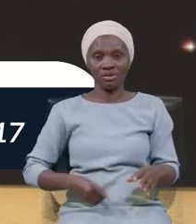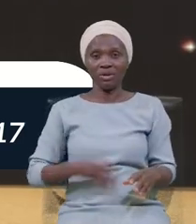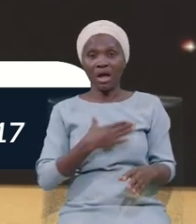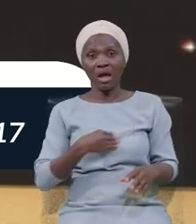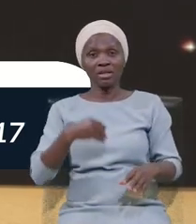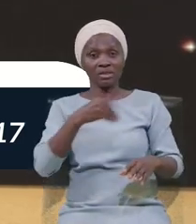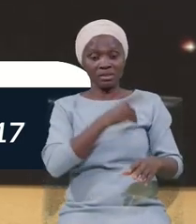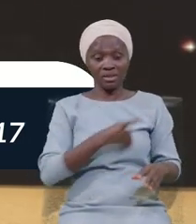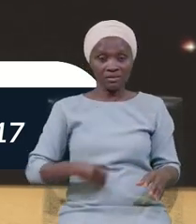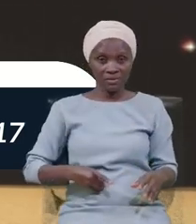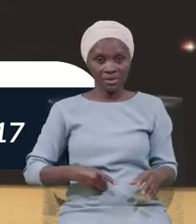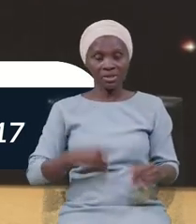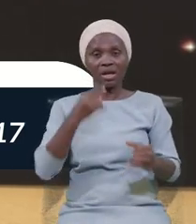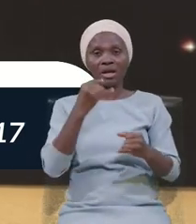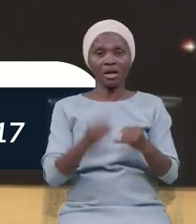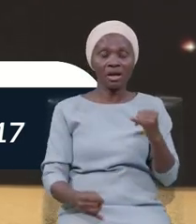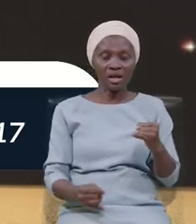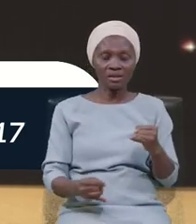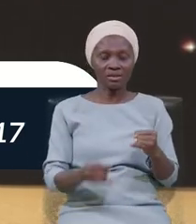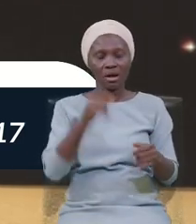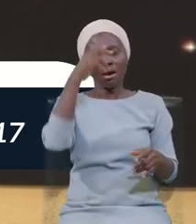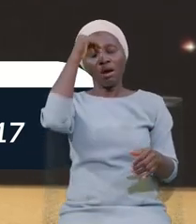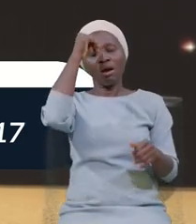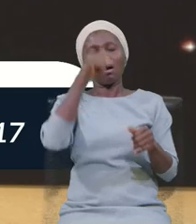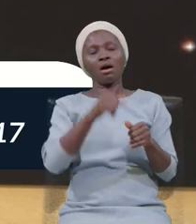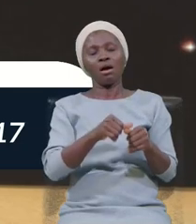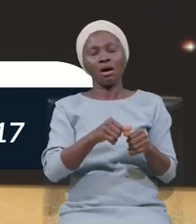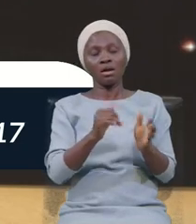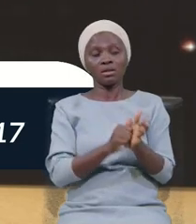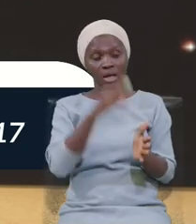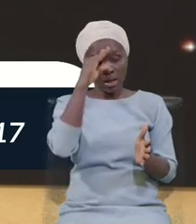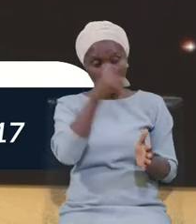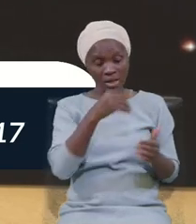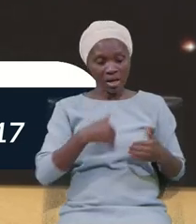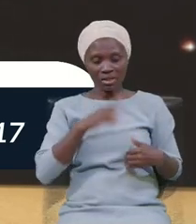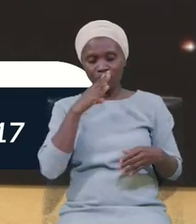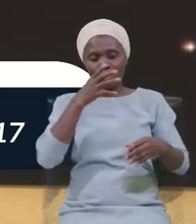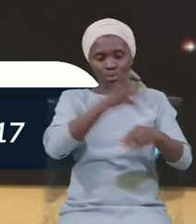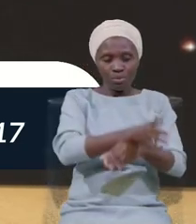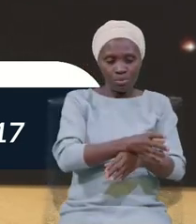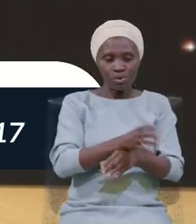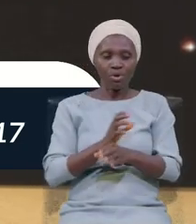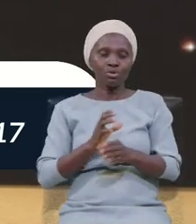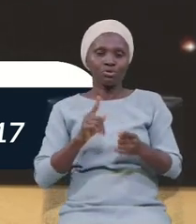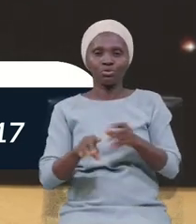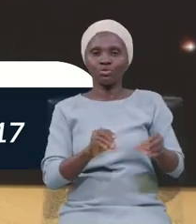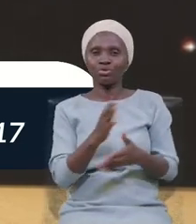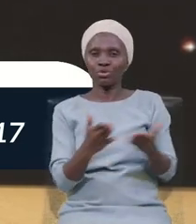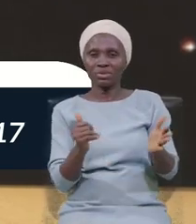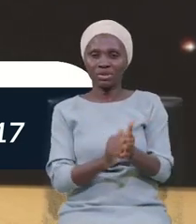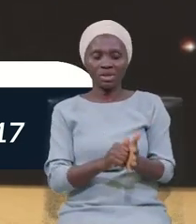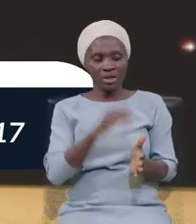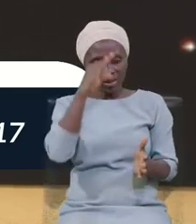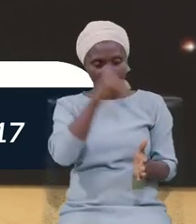David ne savait pas qu'il a été excité, poussé à faire ce qu'il ne devait pas faire. Mais la révélation doit